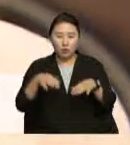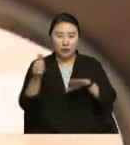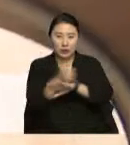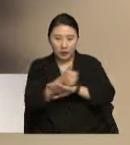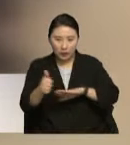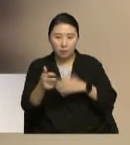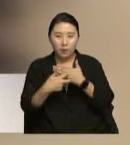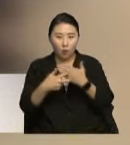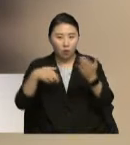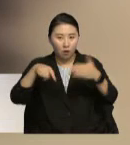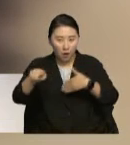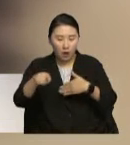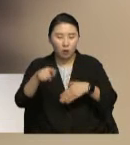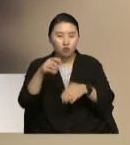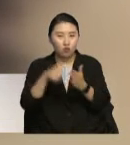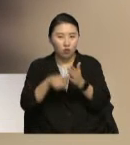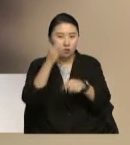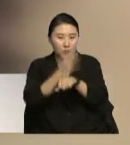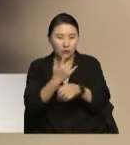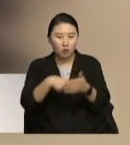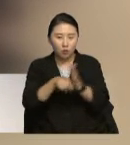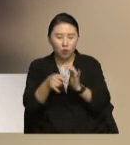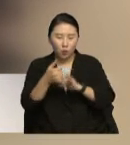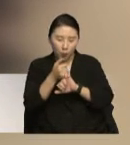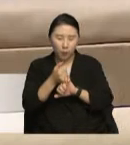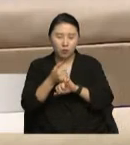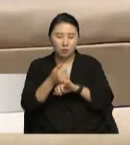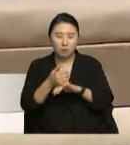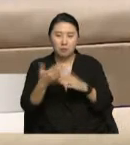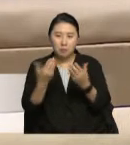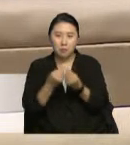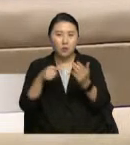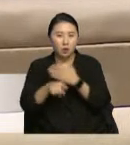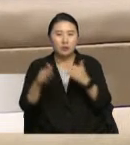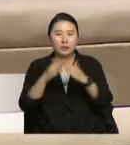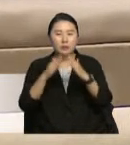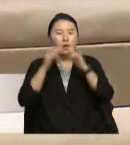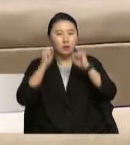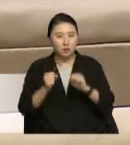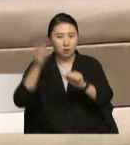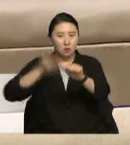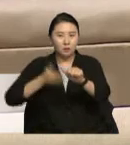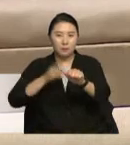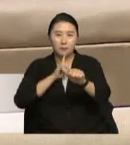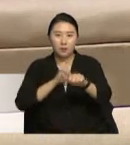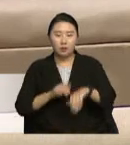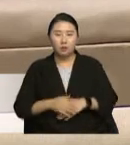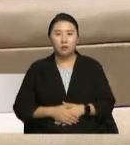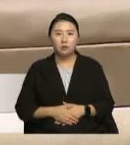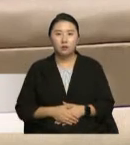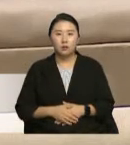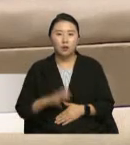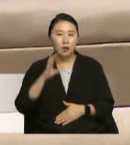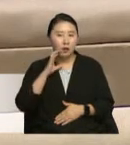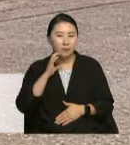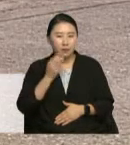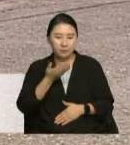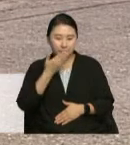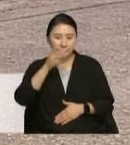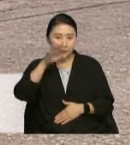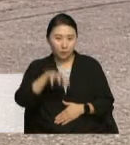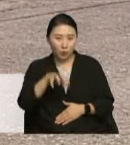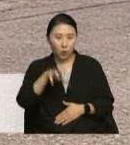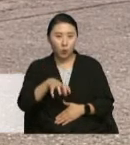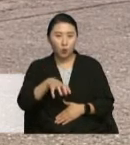구매 병원 방문 등 필수적인 외출을 제외하고 집에 머물러 주시기를 바란다 고 부탁했습니다 또 카페나 식당